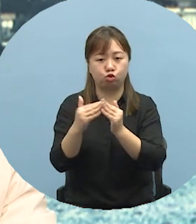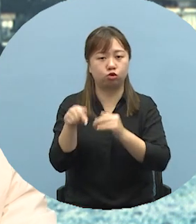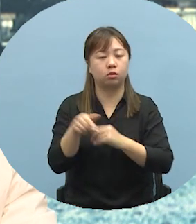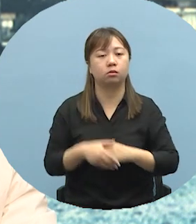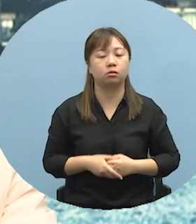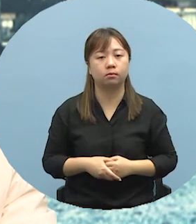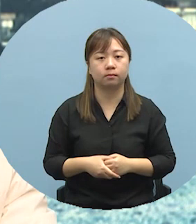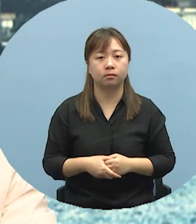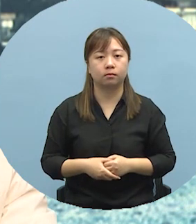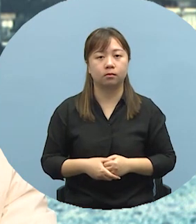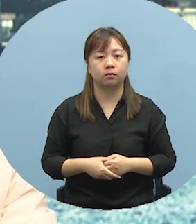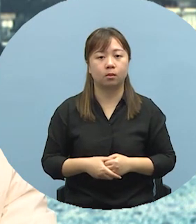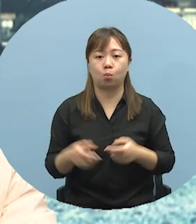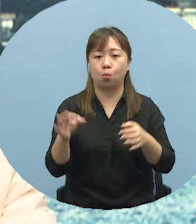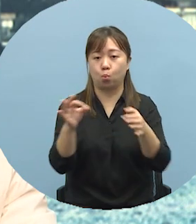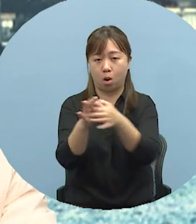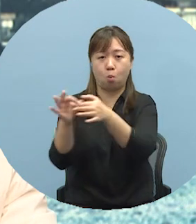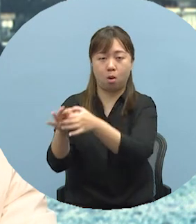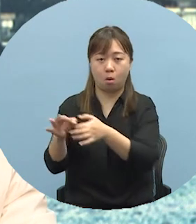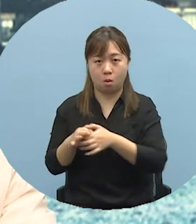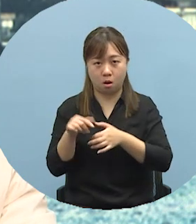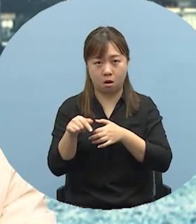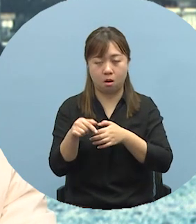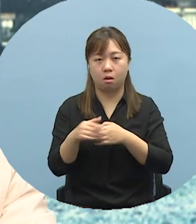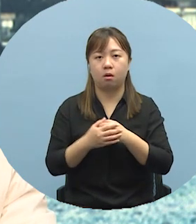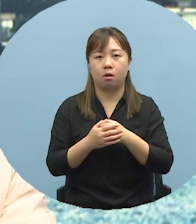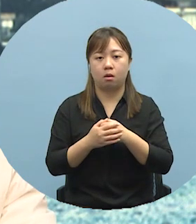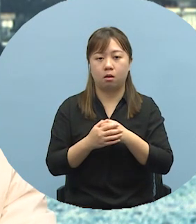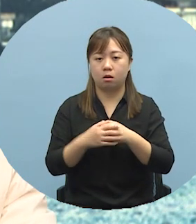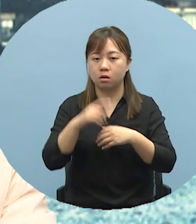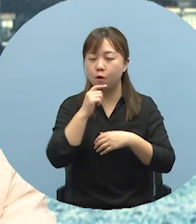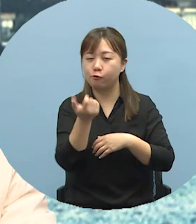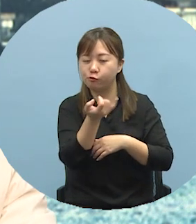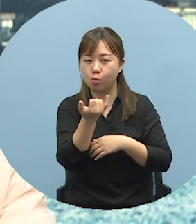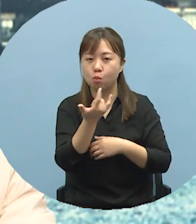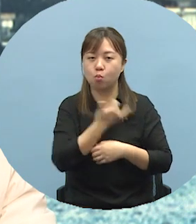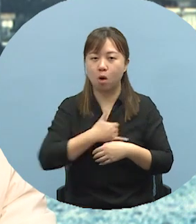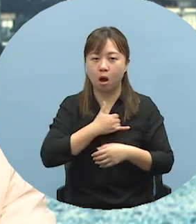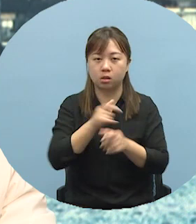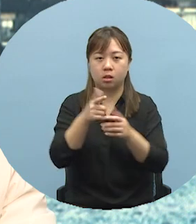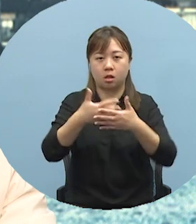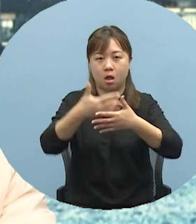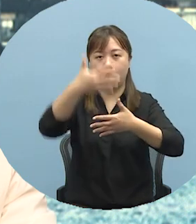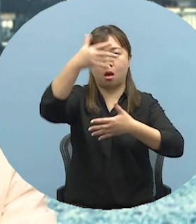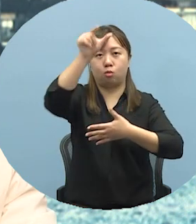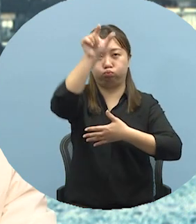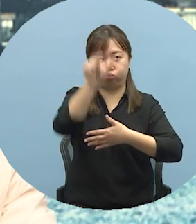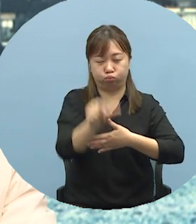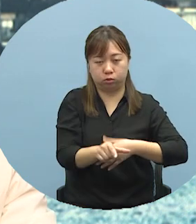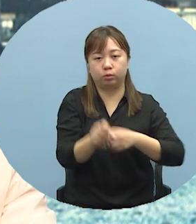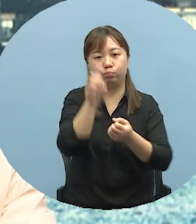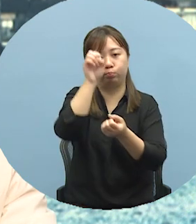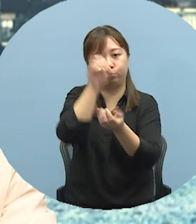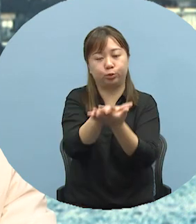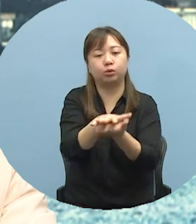啦。喺呢啲相關嘅個案入邊咧，就有一啲咧就係我哋懷疑有啲垂直嘅傳播嘅。咁我哋